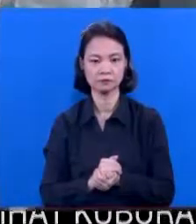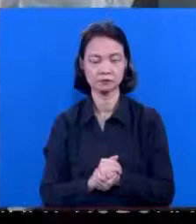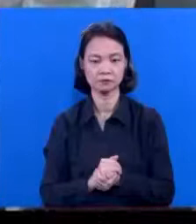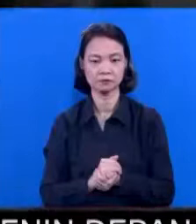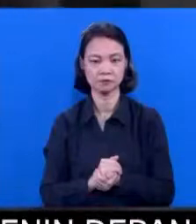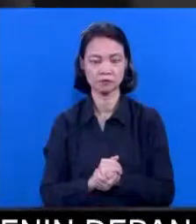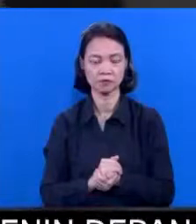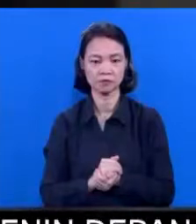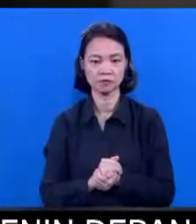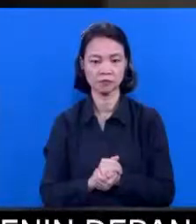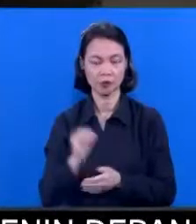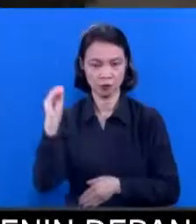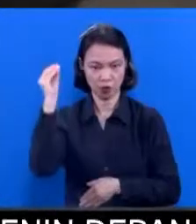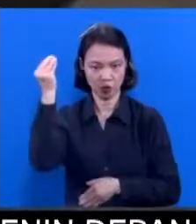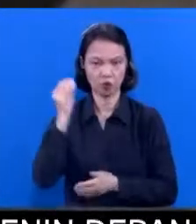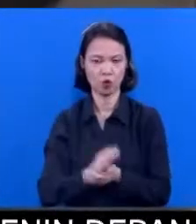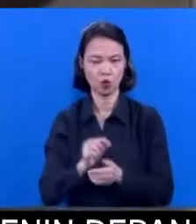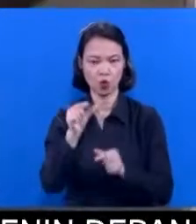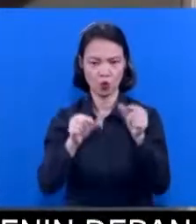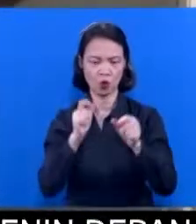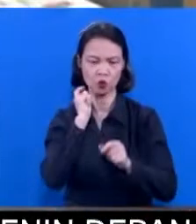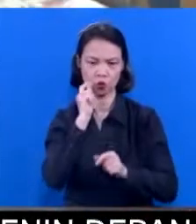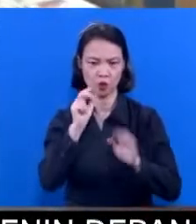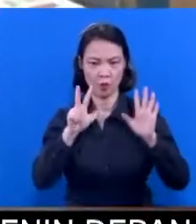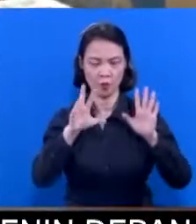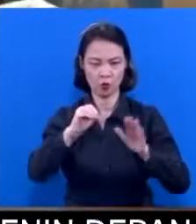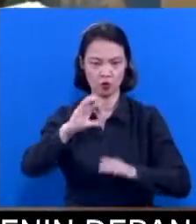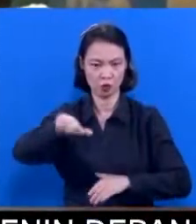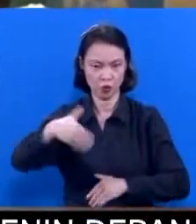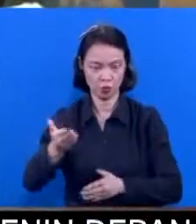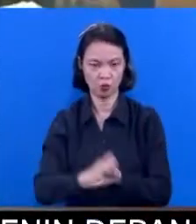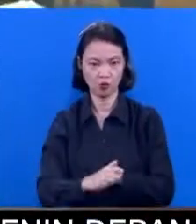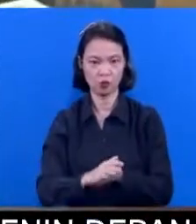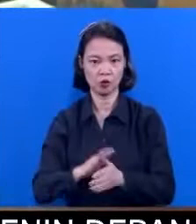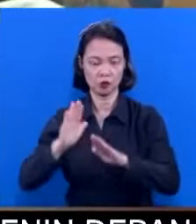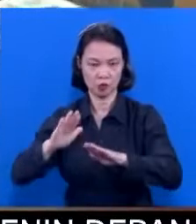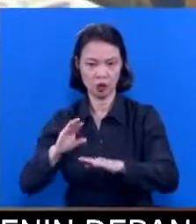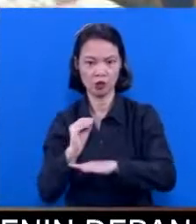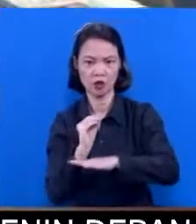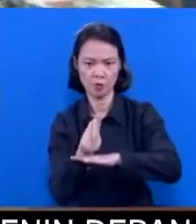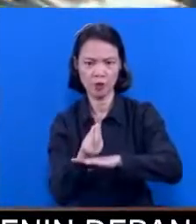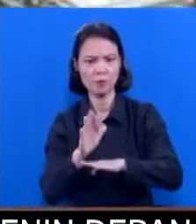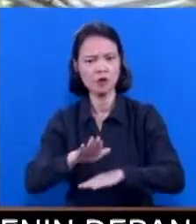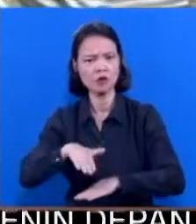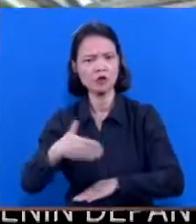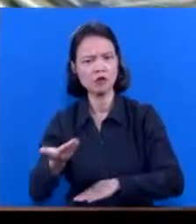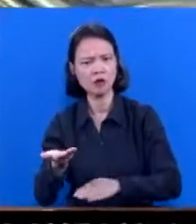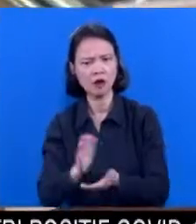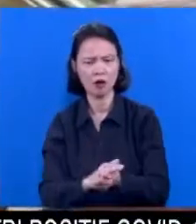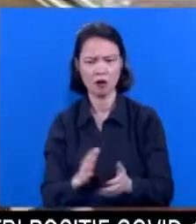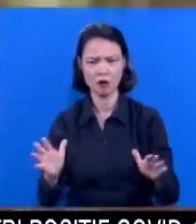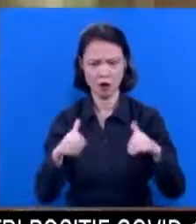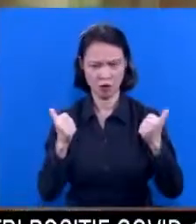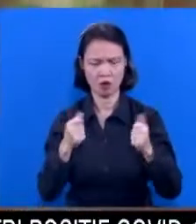Masih di Jakarta, seorang lansia berusia 80 tahun yang tinggal di kawasan Gambir, Jakarta Pusat, meninggal dunia dengan hasil tes jenazah